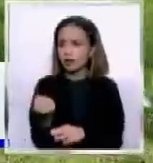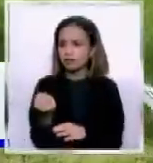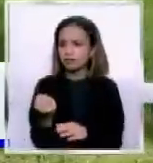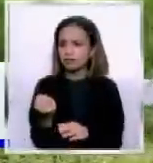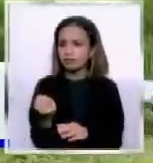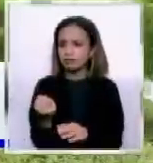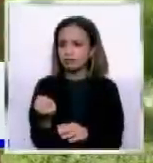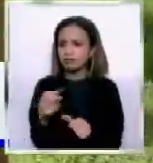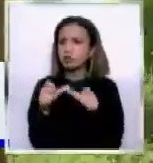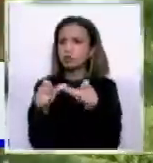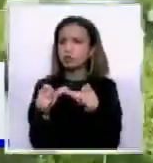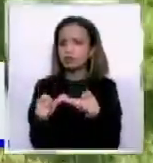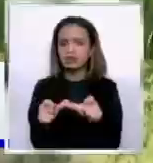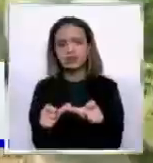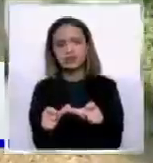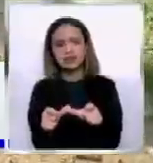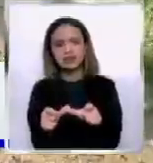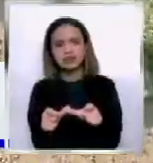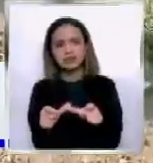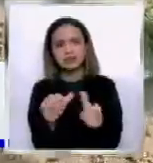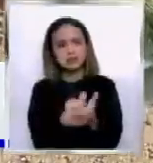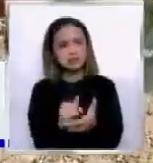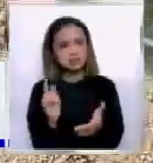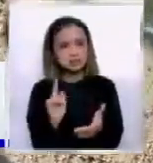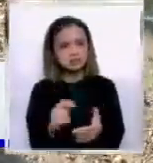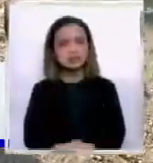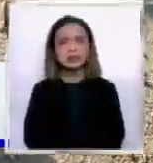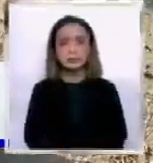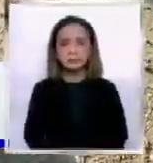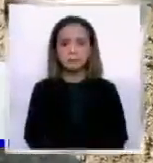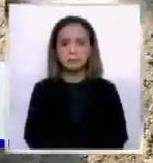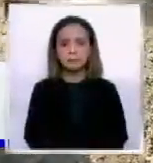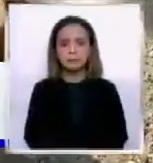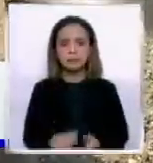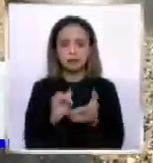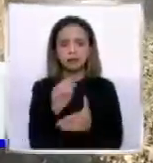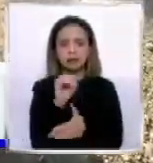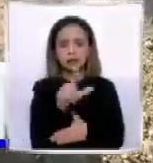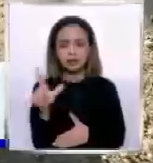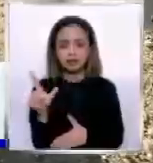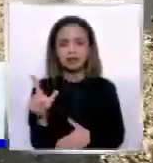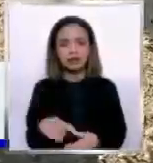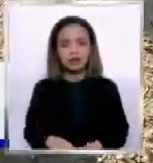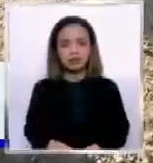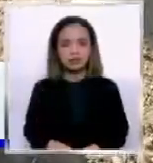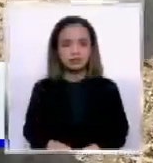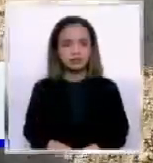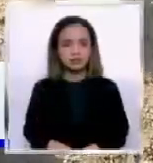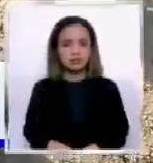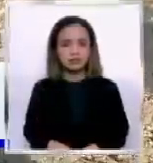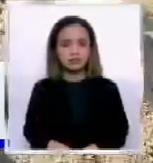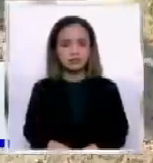Kung ilan po yung bulyos niyo, yung po lang katapusan niyo. Kung ilang piraso po, yung puntaon ng aking kapanata.